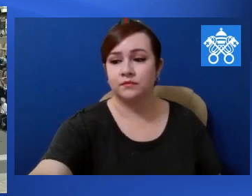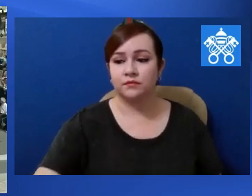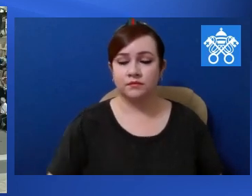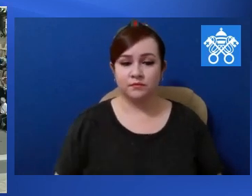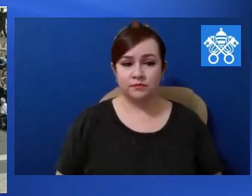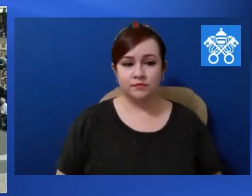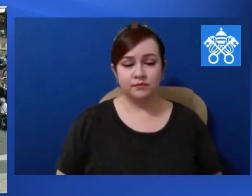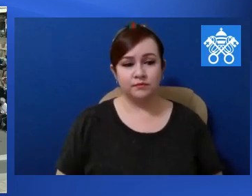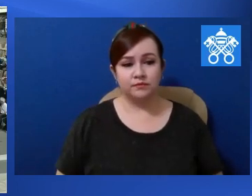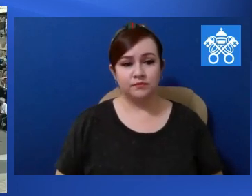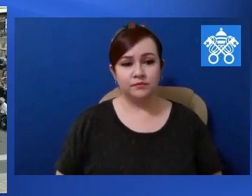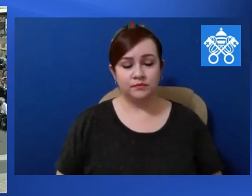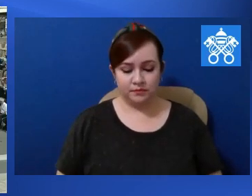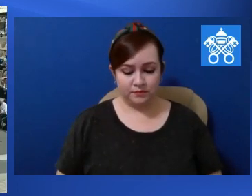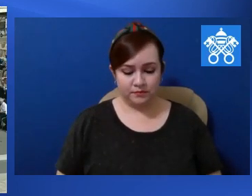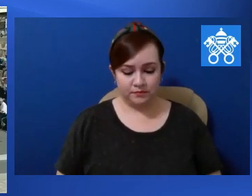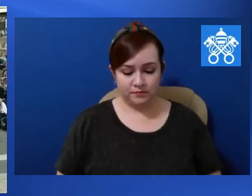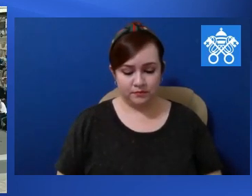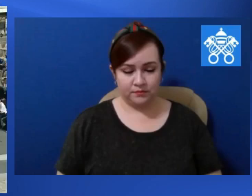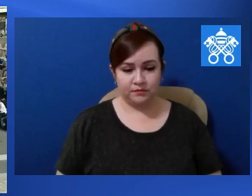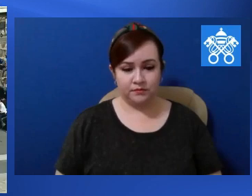des lebendigen Gottes.